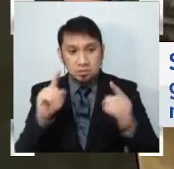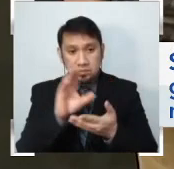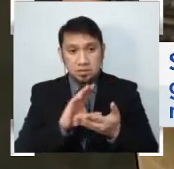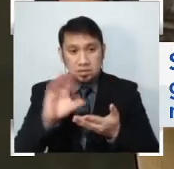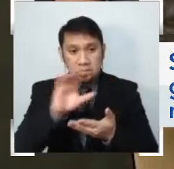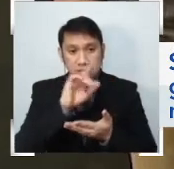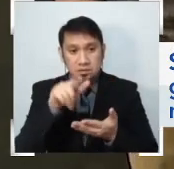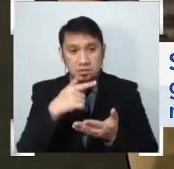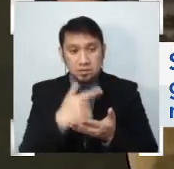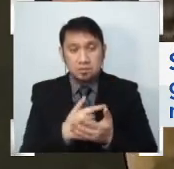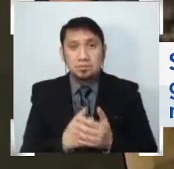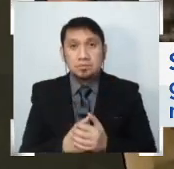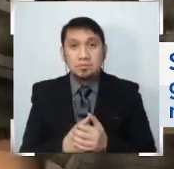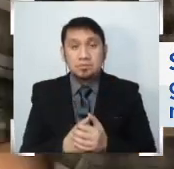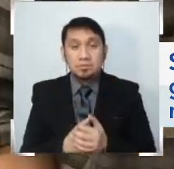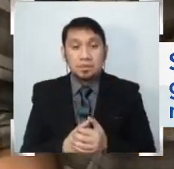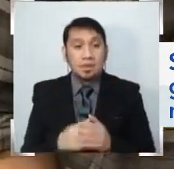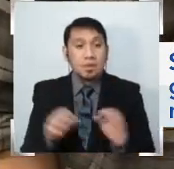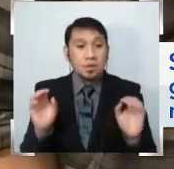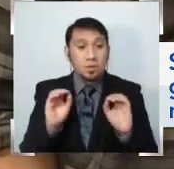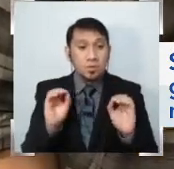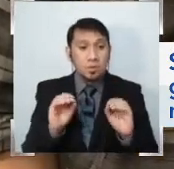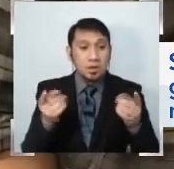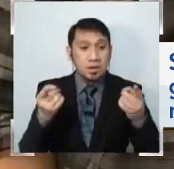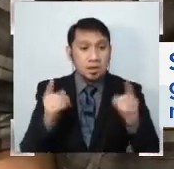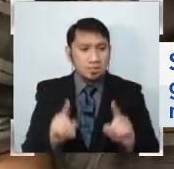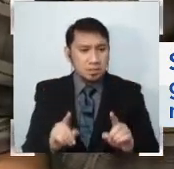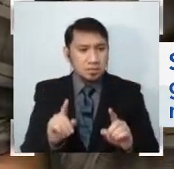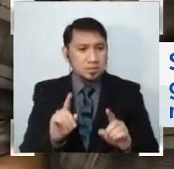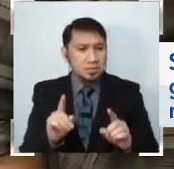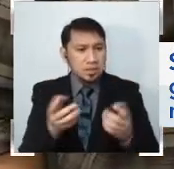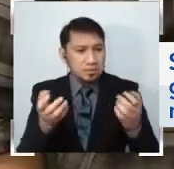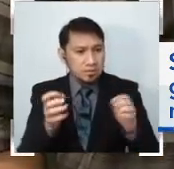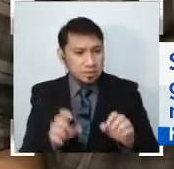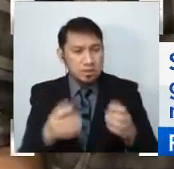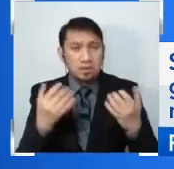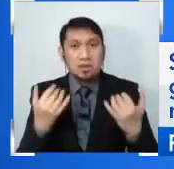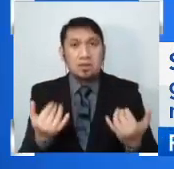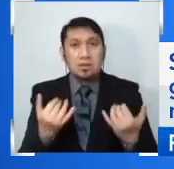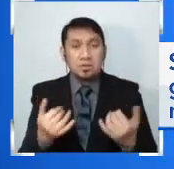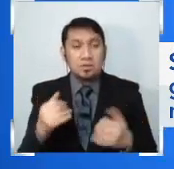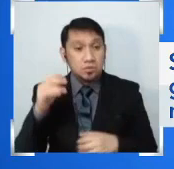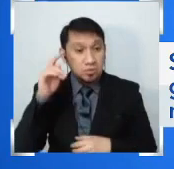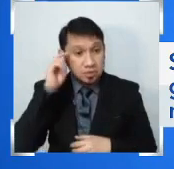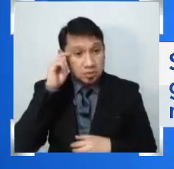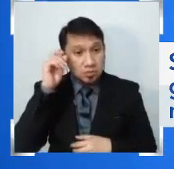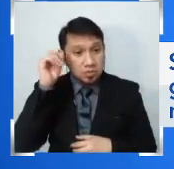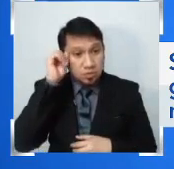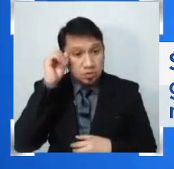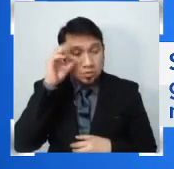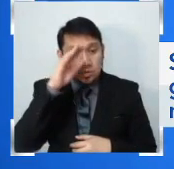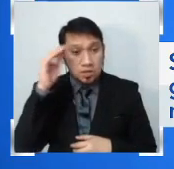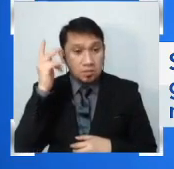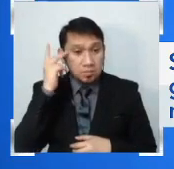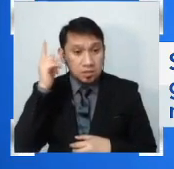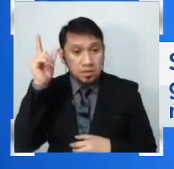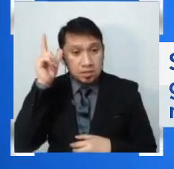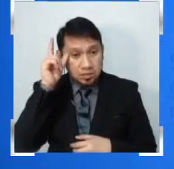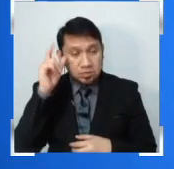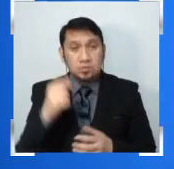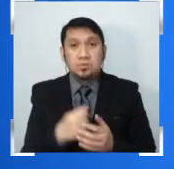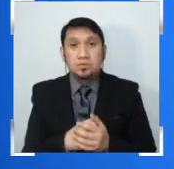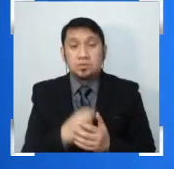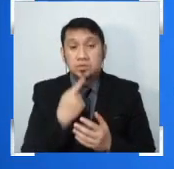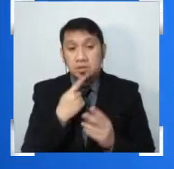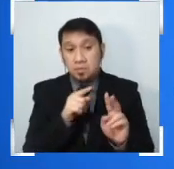ngayong araw ang magka-tandem na sina Senator Ping Lacson at Senate President Tito Soto. Sa isang pahayag, sinabi nilang para